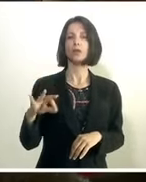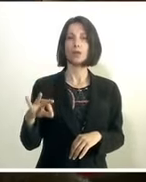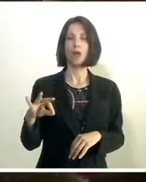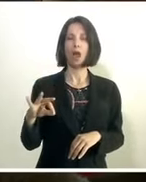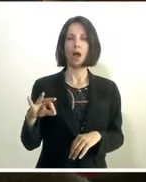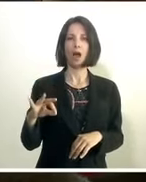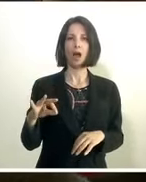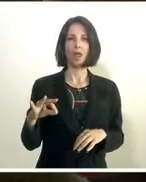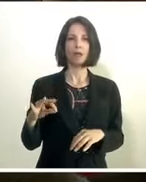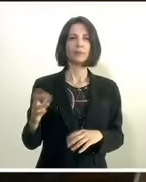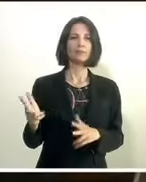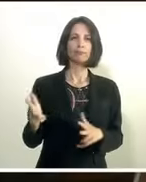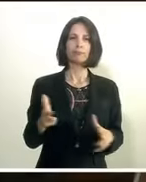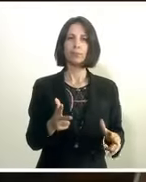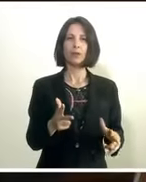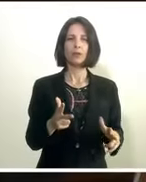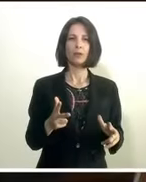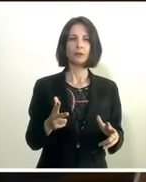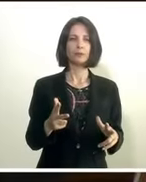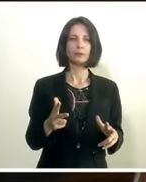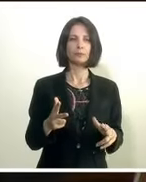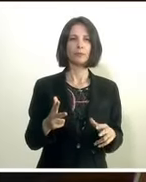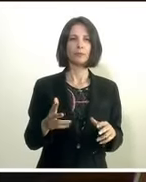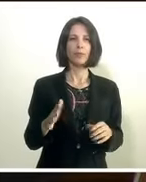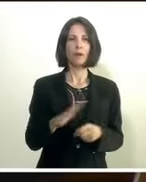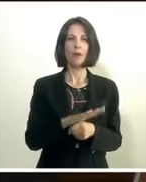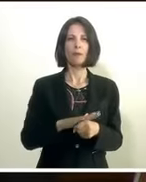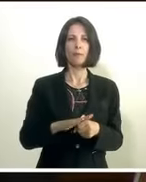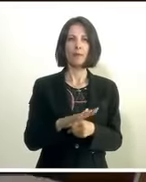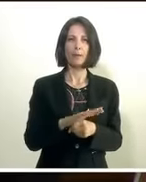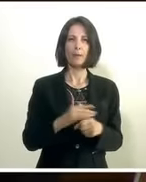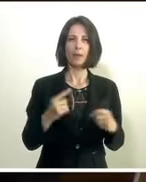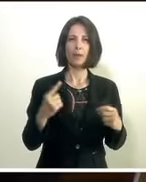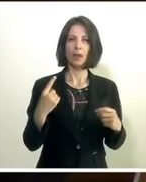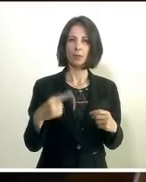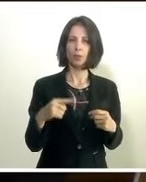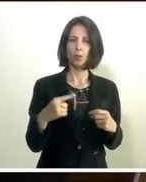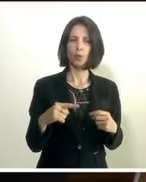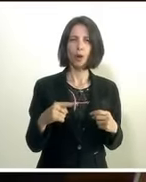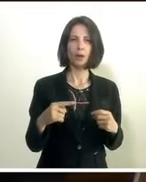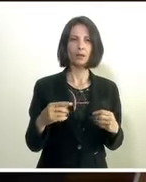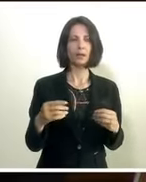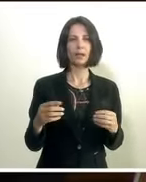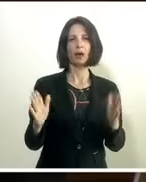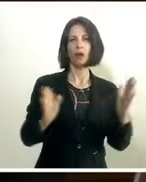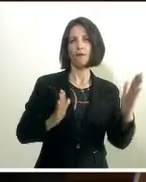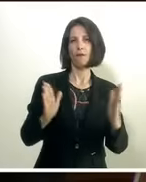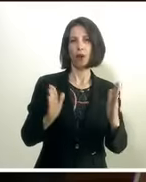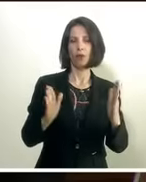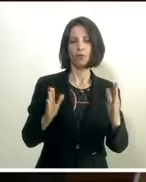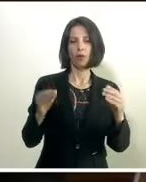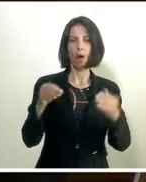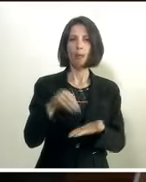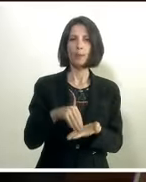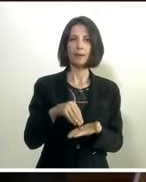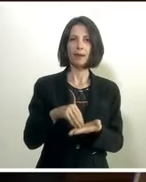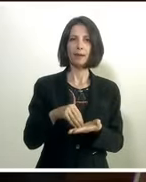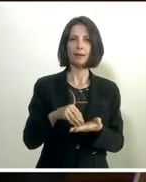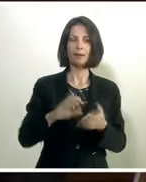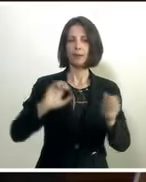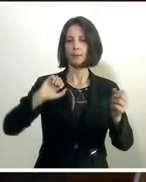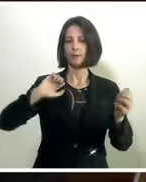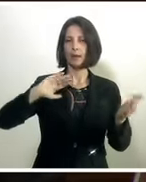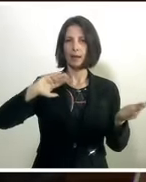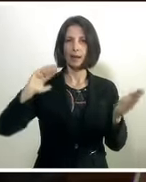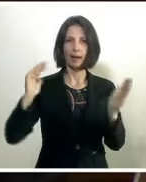proprio portato familiare rispetto agli stravolgimenti di un presente in rapida trasformazione egli come spesso nel